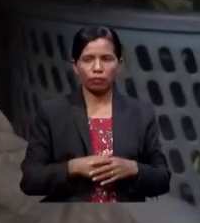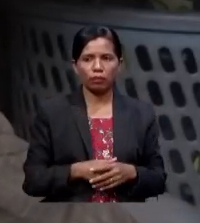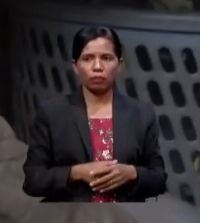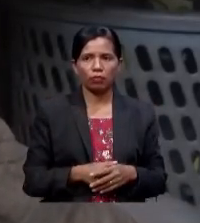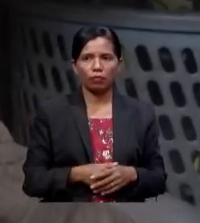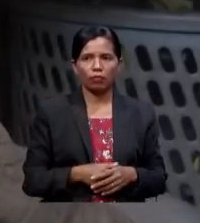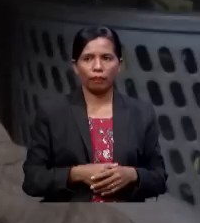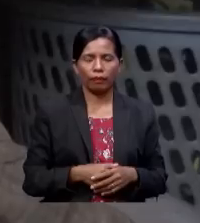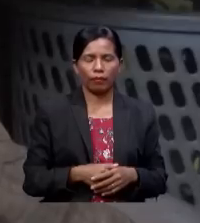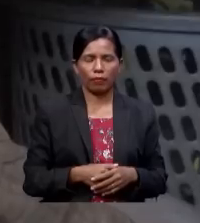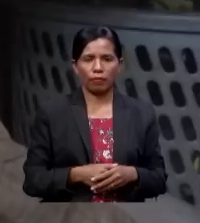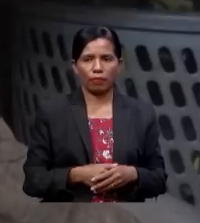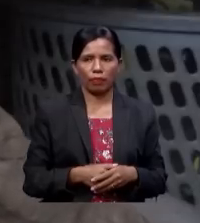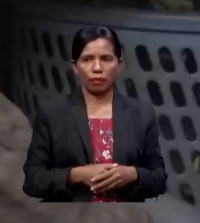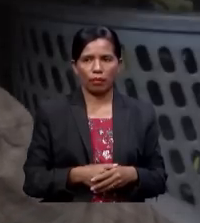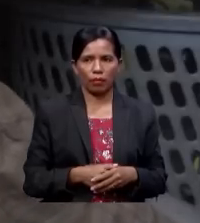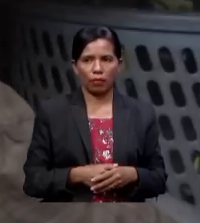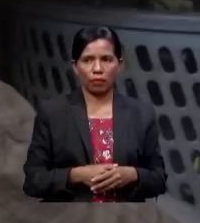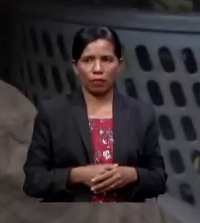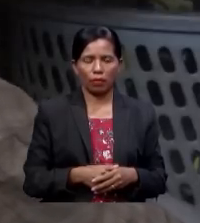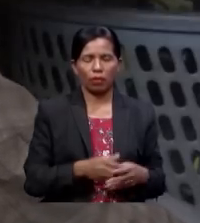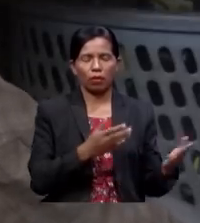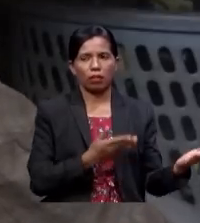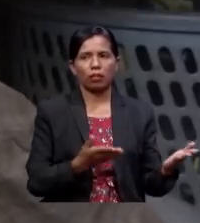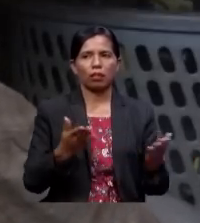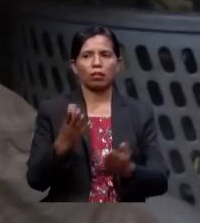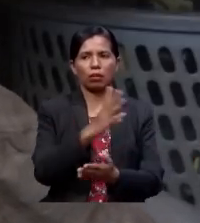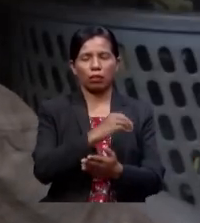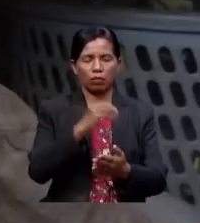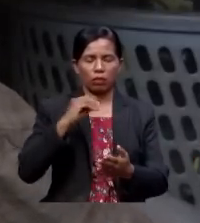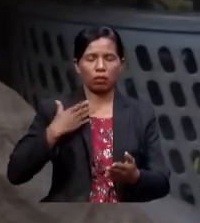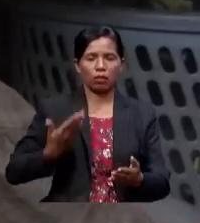Ani si noram be ite be da haruka pos mai helani.